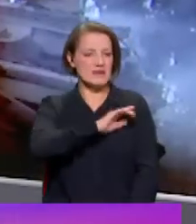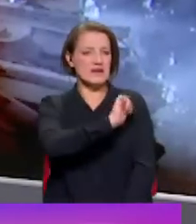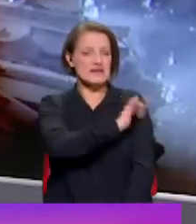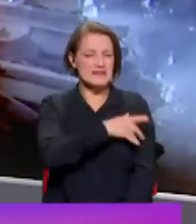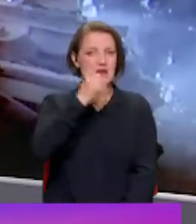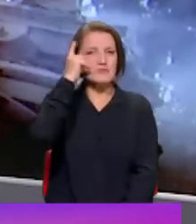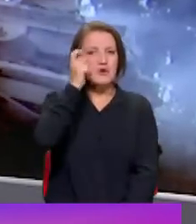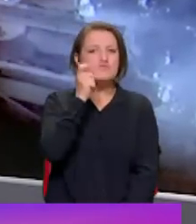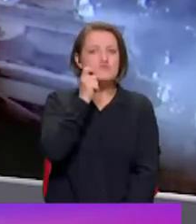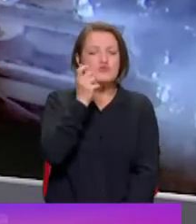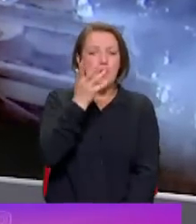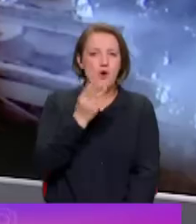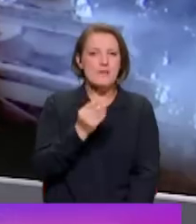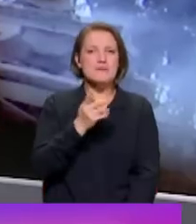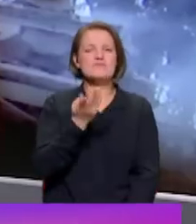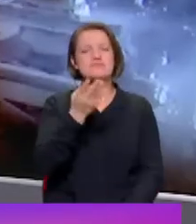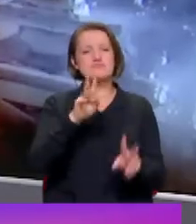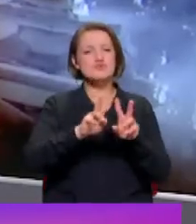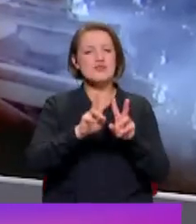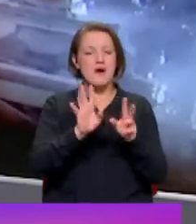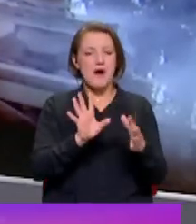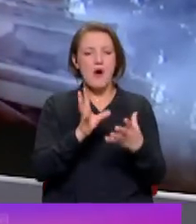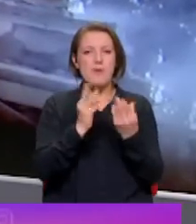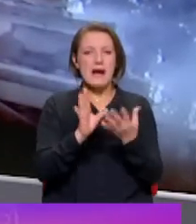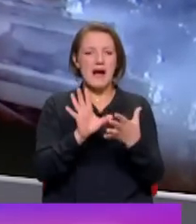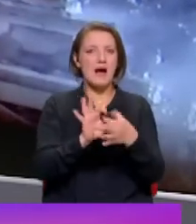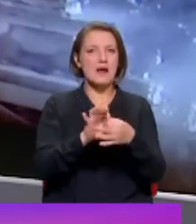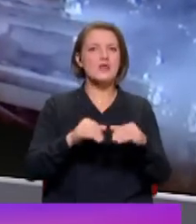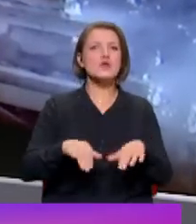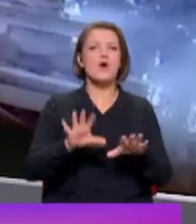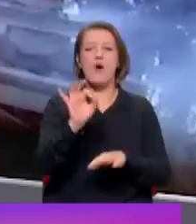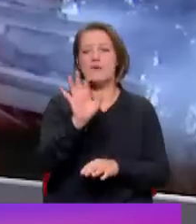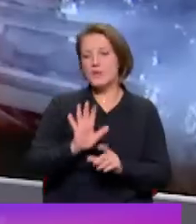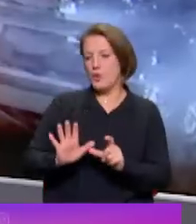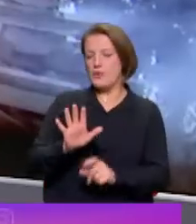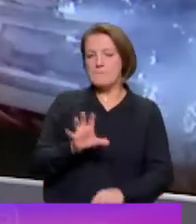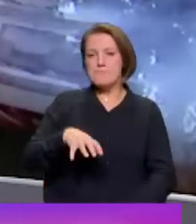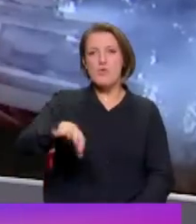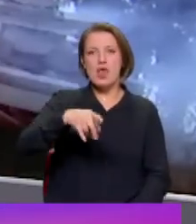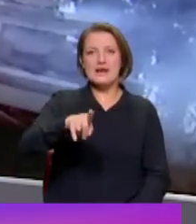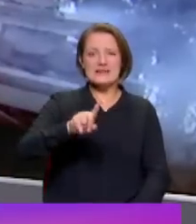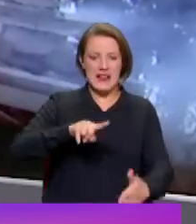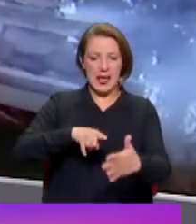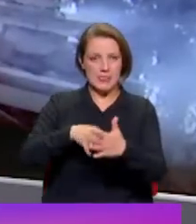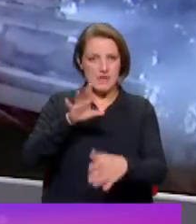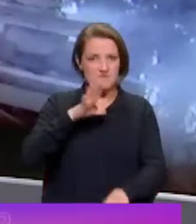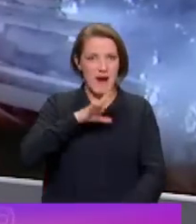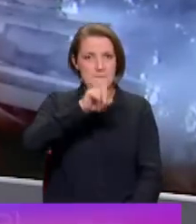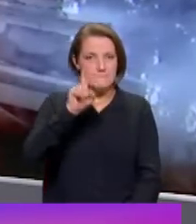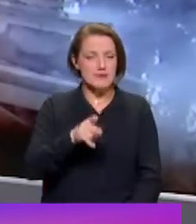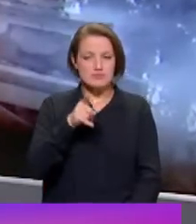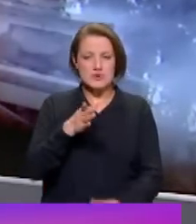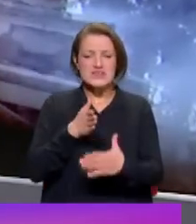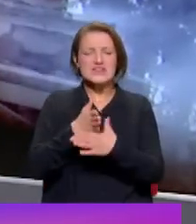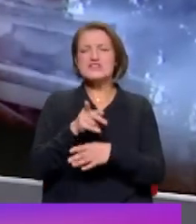İsrail'le Müslüman olmakla ya da Musevi olmakla mı alakalı yoksa Ortadoğu'da bölgesel bir Emel var mı bu